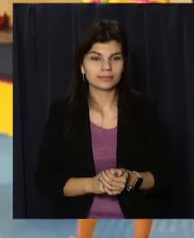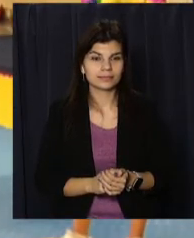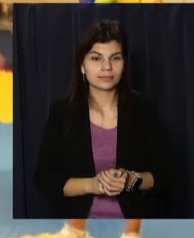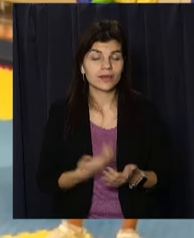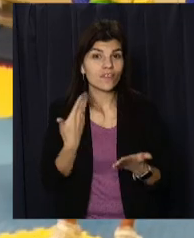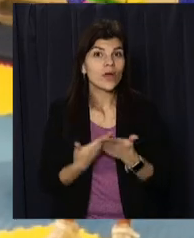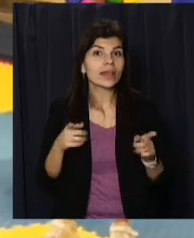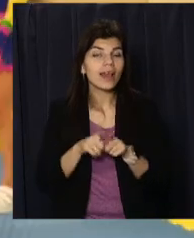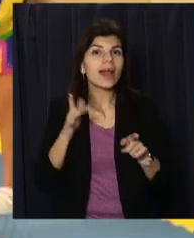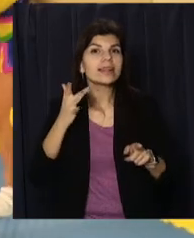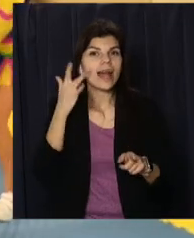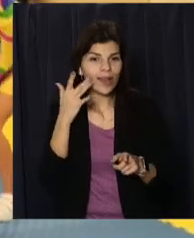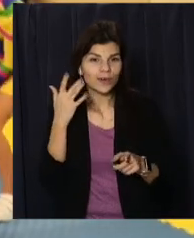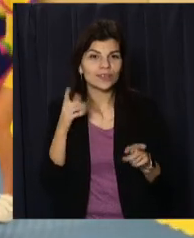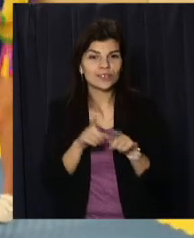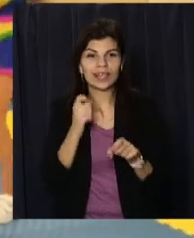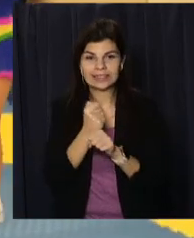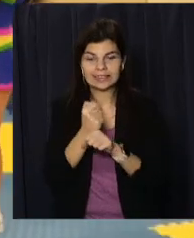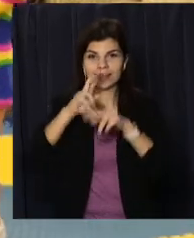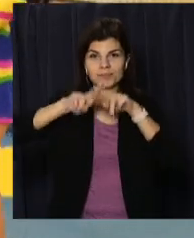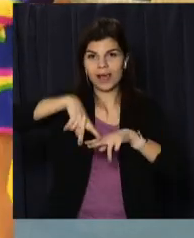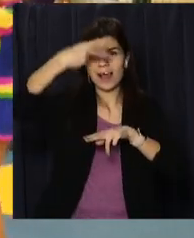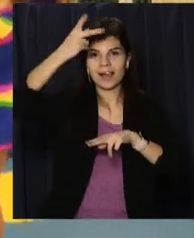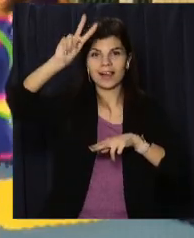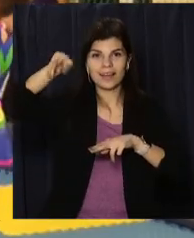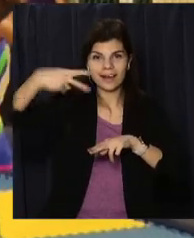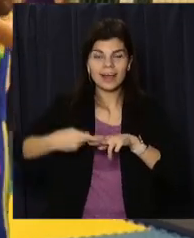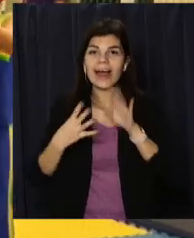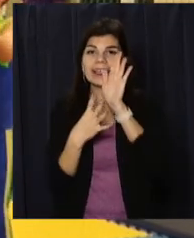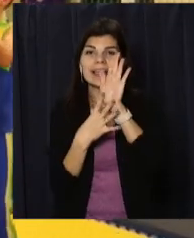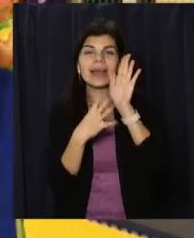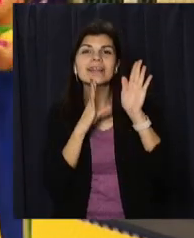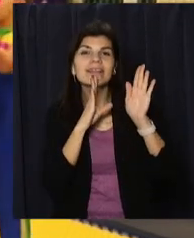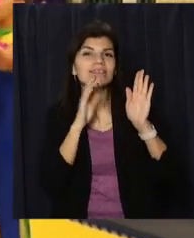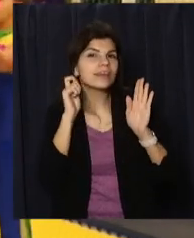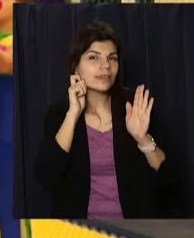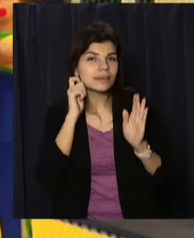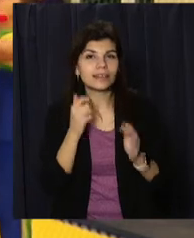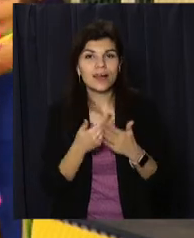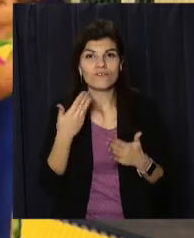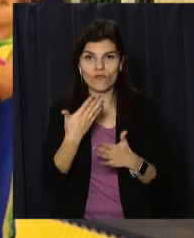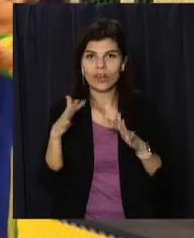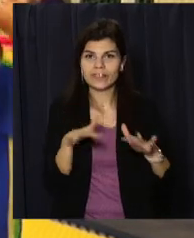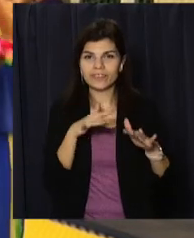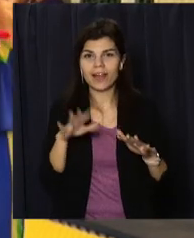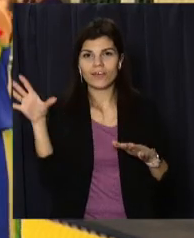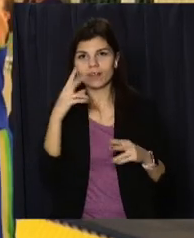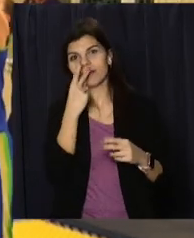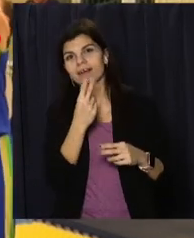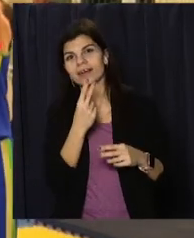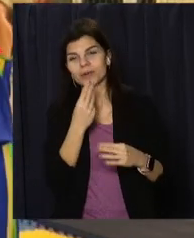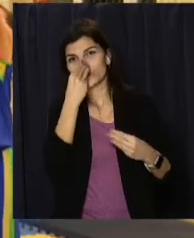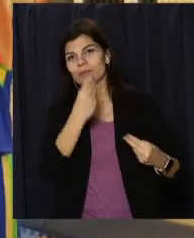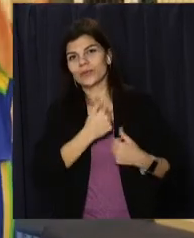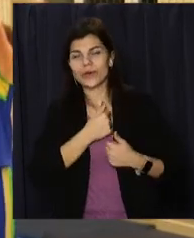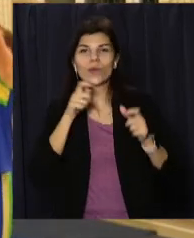Ось так легко і невимушено робить сальто і піруети 9-річна Анна Гаркуша. Від витончених рухів захоплює подих не тільки